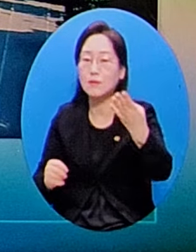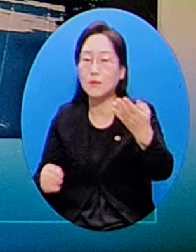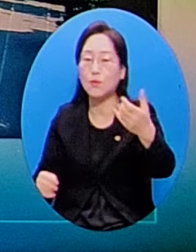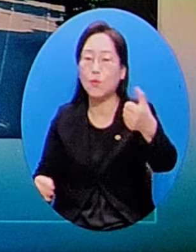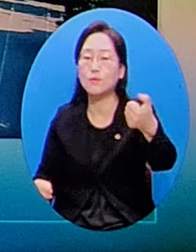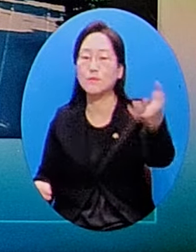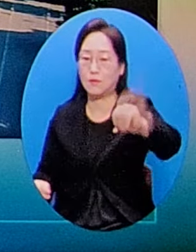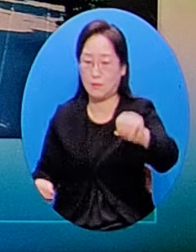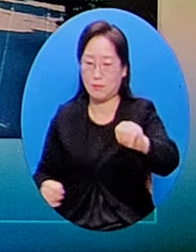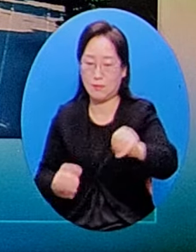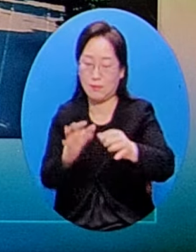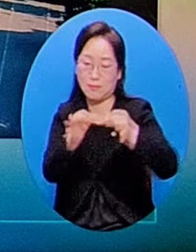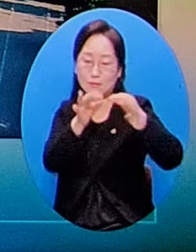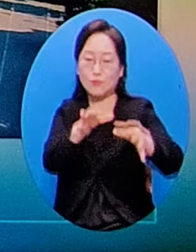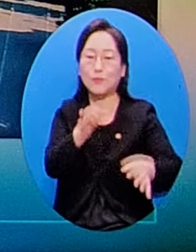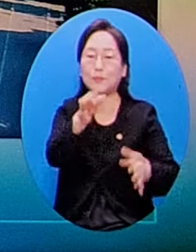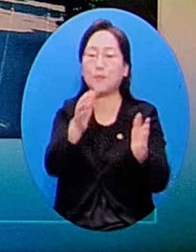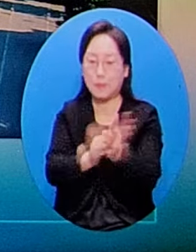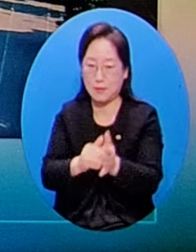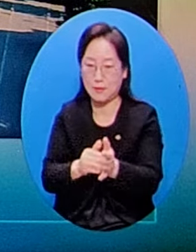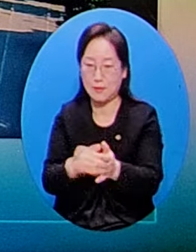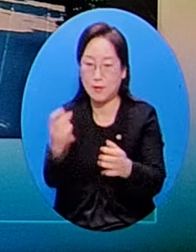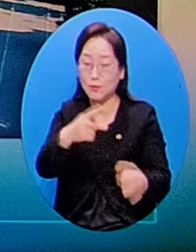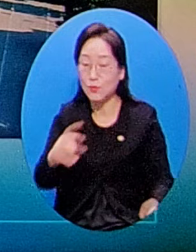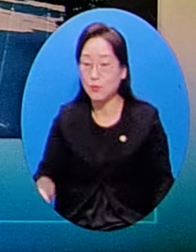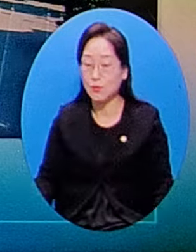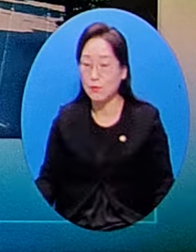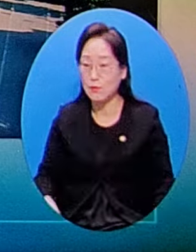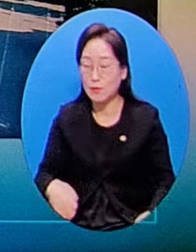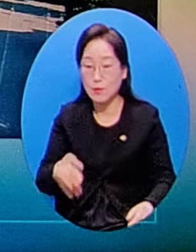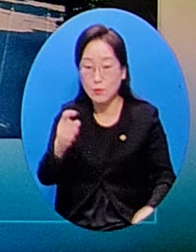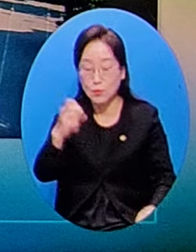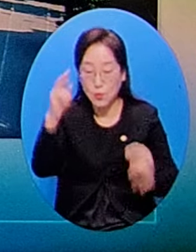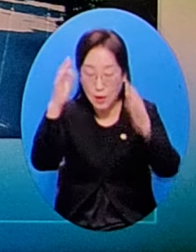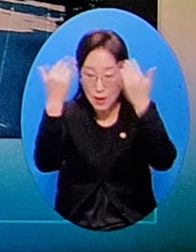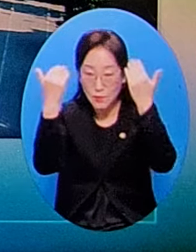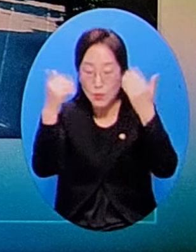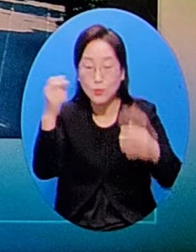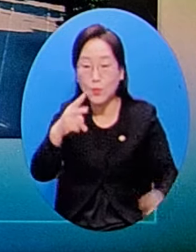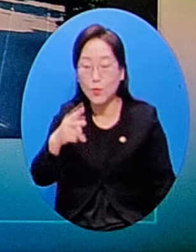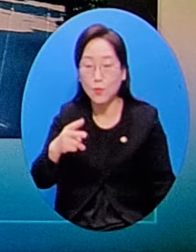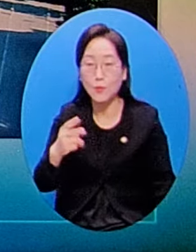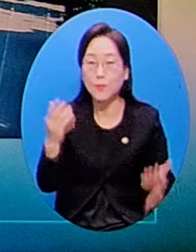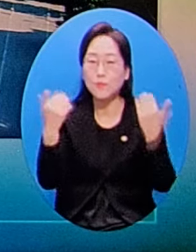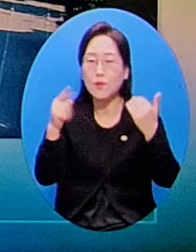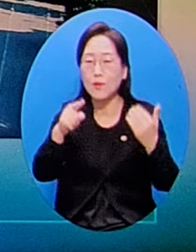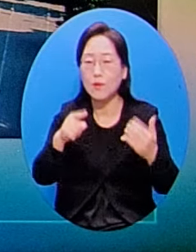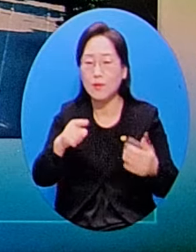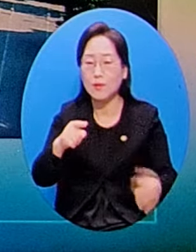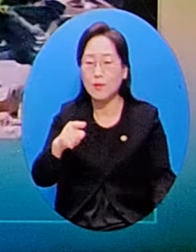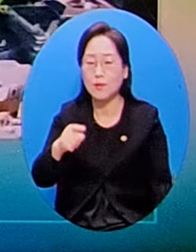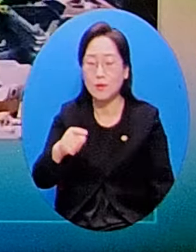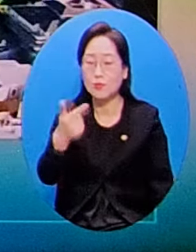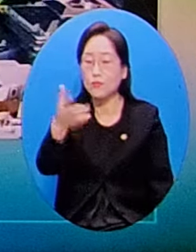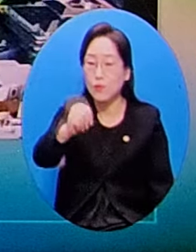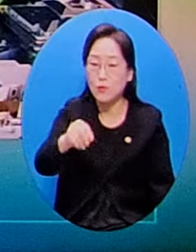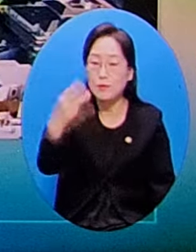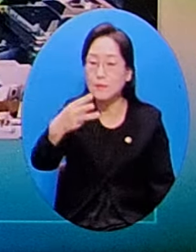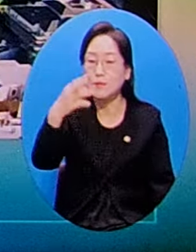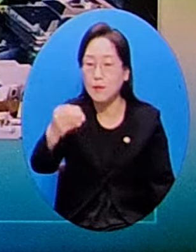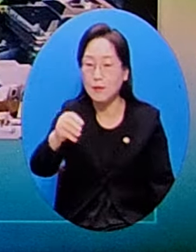대학교에 기증했고요. 그 다음에 많은 기증한 학교가 캘리포니아 샌프란시스코 캠퍼스에 6억 3천만